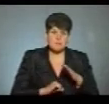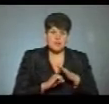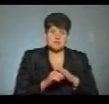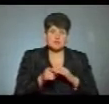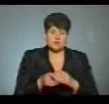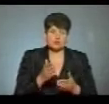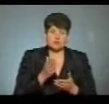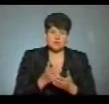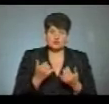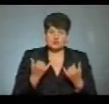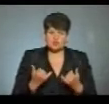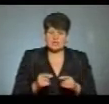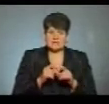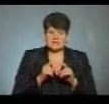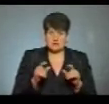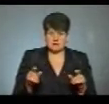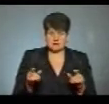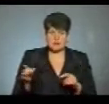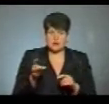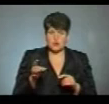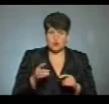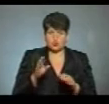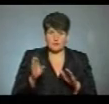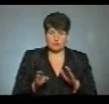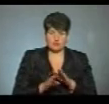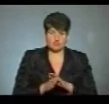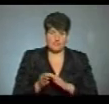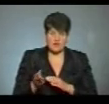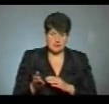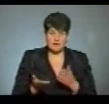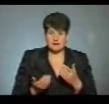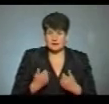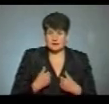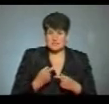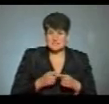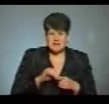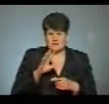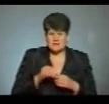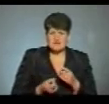сьогодні знаходиться заклад районного підпорядкування. Але це все виникло